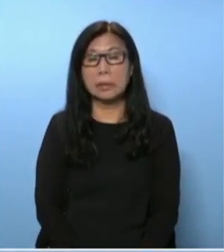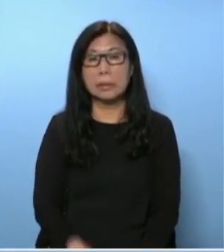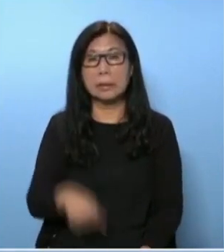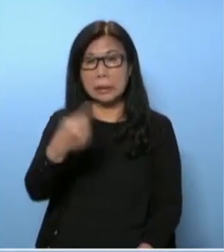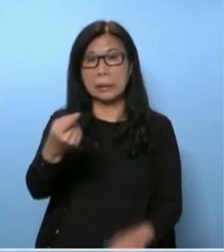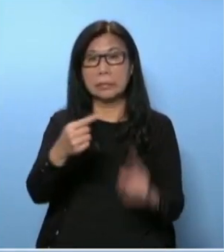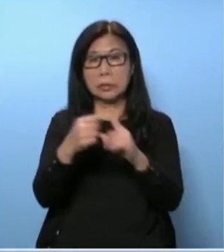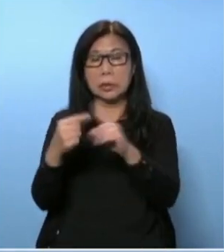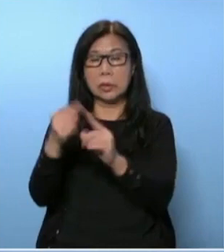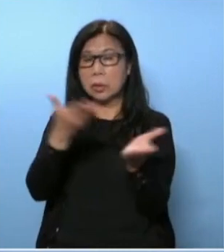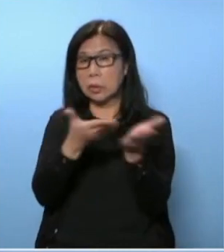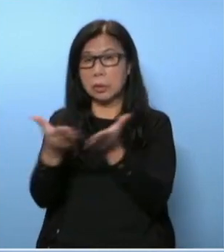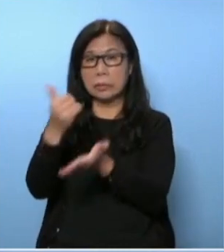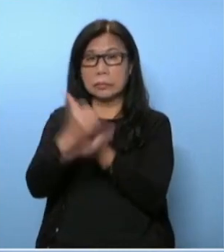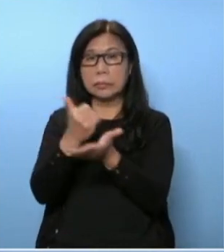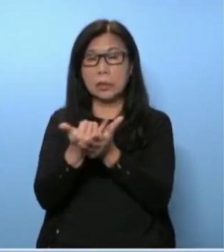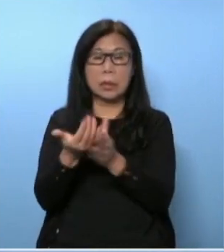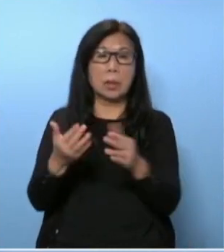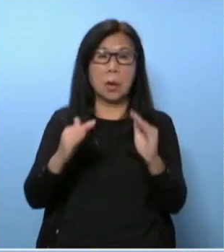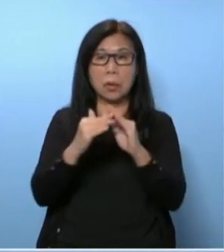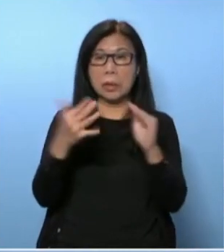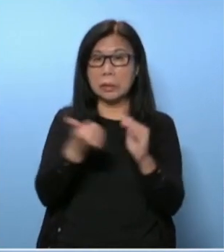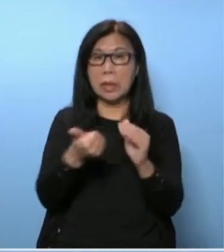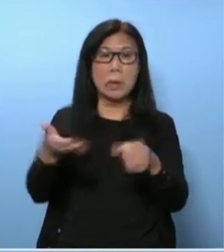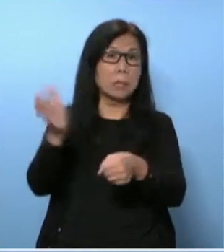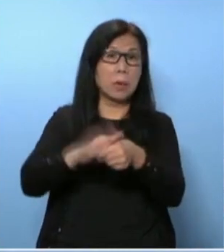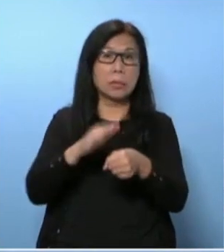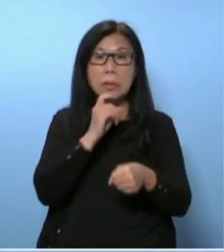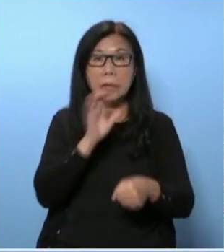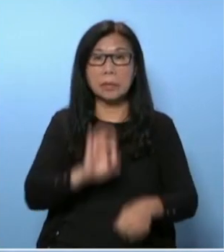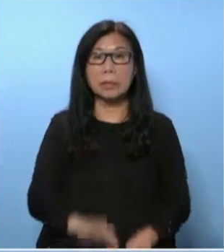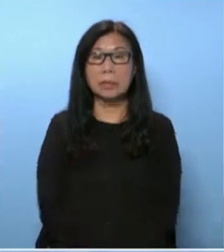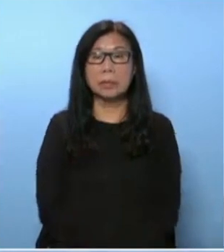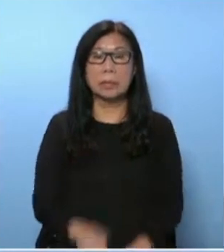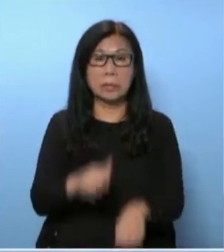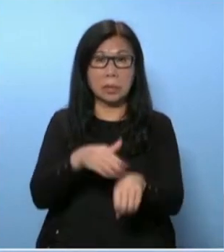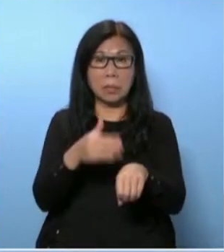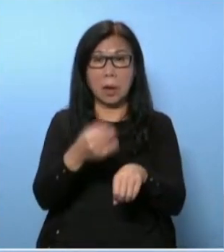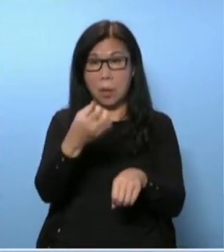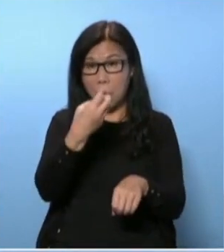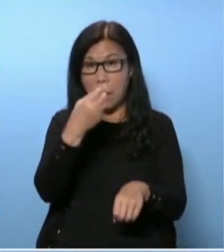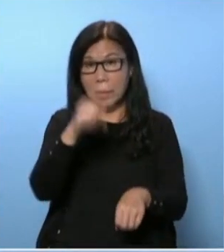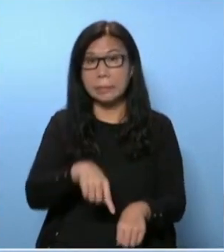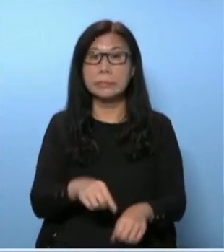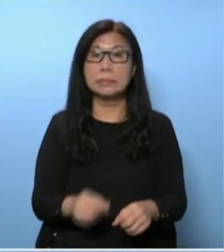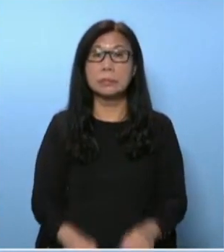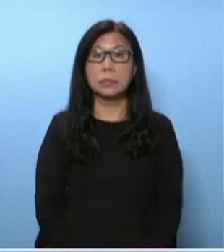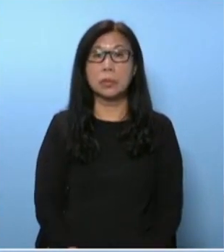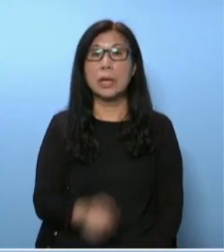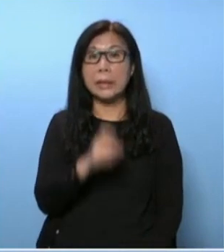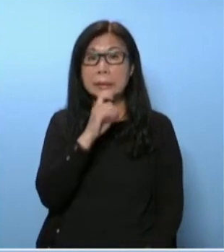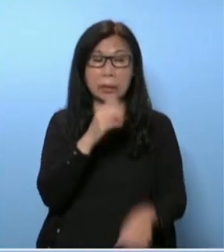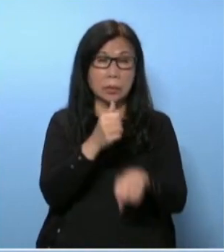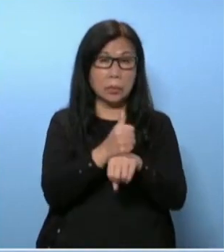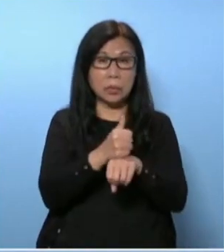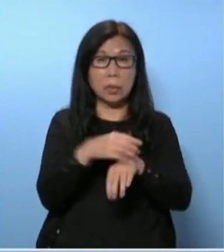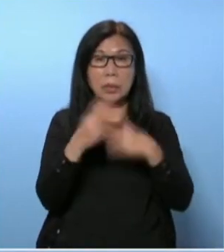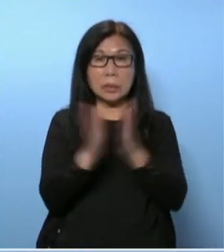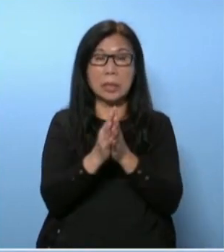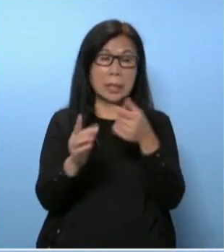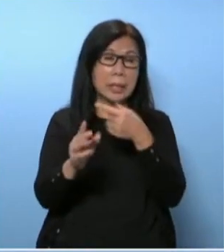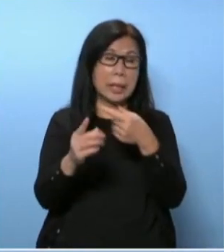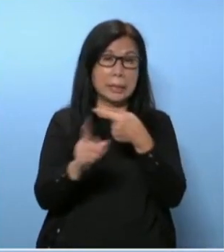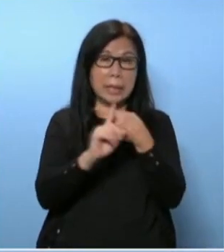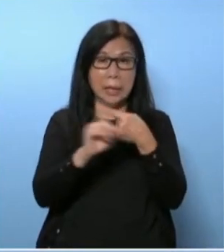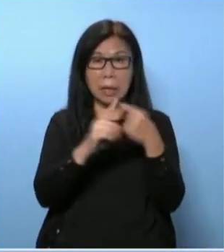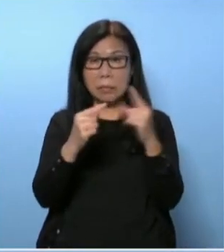嘅人。唔該， 局長有冇分補充？ 咁啊，正如我頭先所講啦，我哋對於咧任何係有機會係受到危害